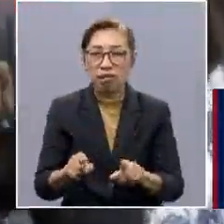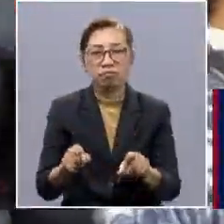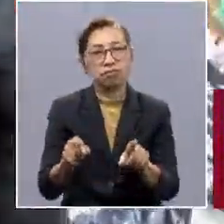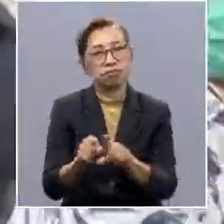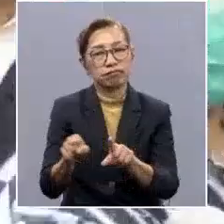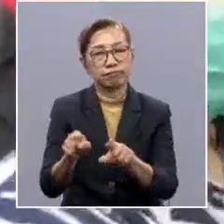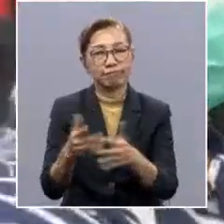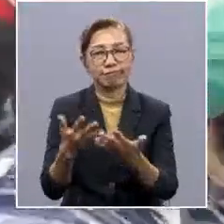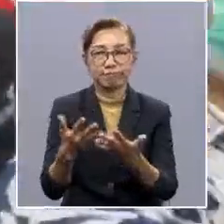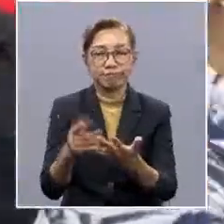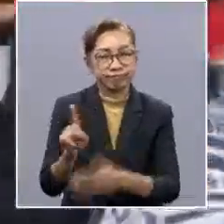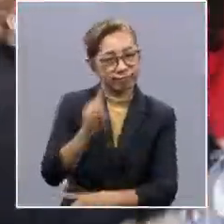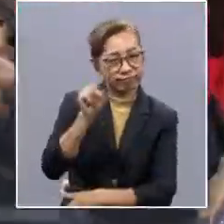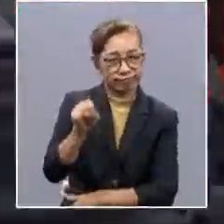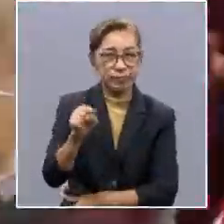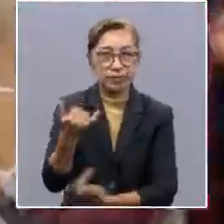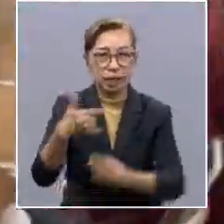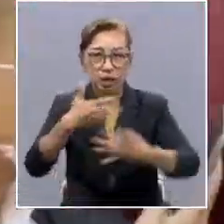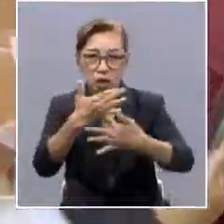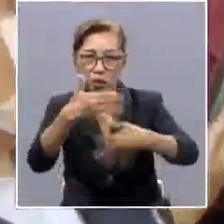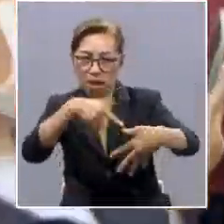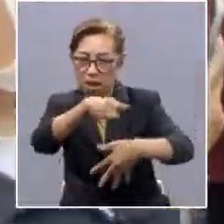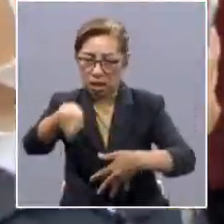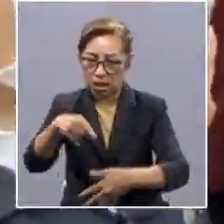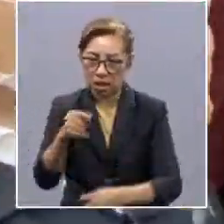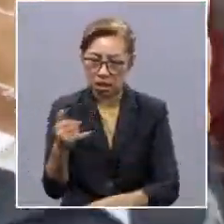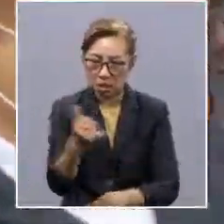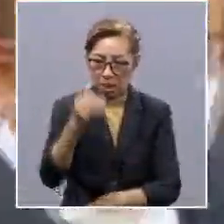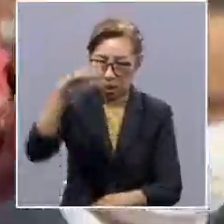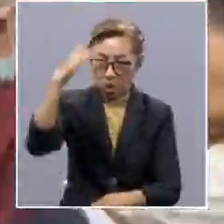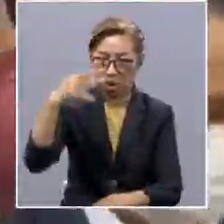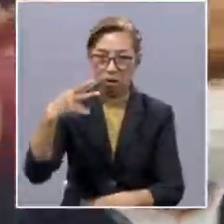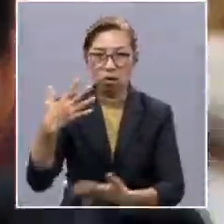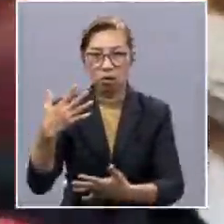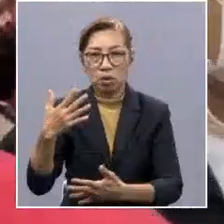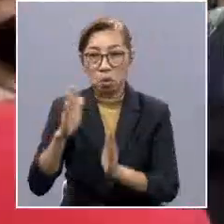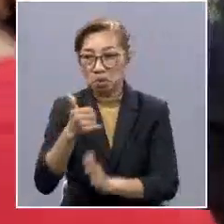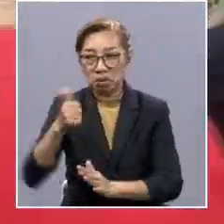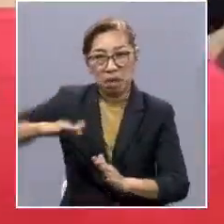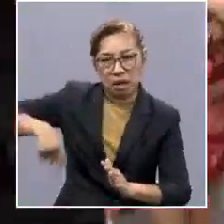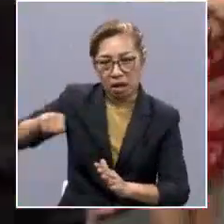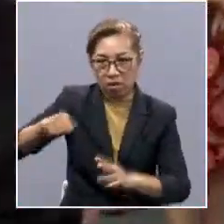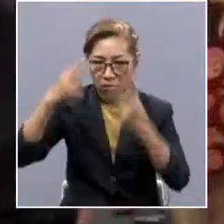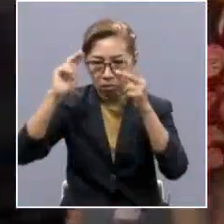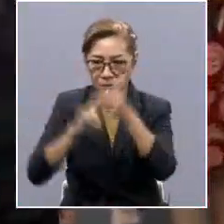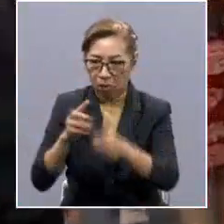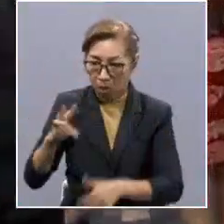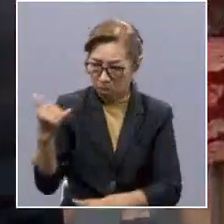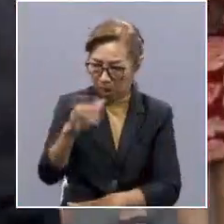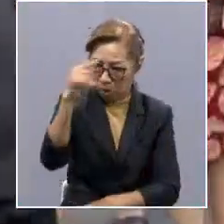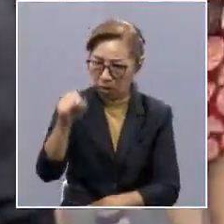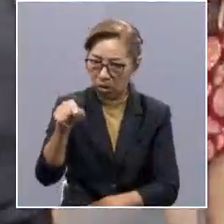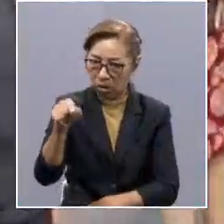ของการว่าเอ๊ะลงพื้นที่ไปเนี่ยปาดน่องปาดหน้าอะไรหรือเปล่านะครับมาล่าสุดเนี่ยเห็นว่